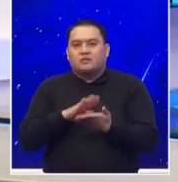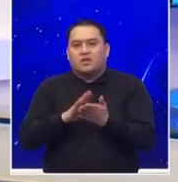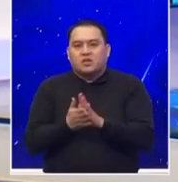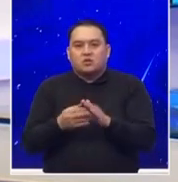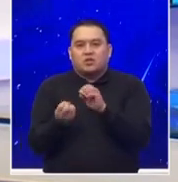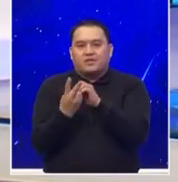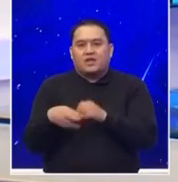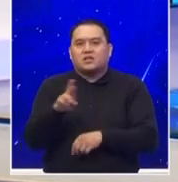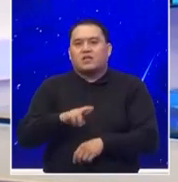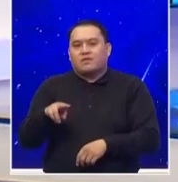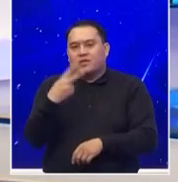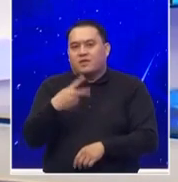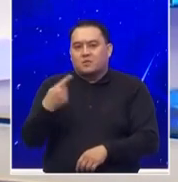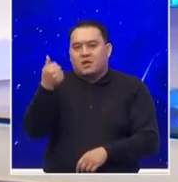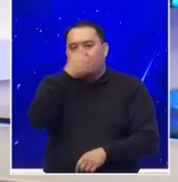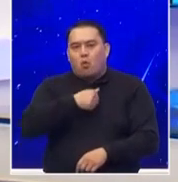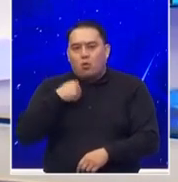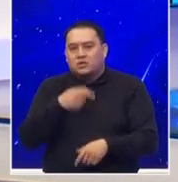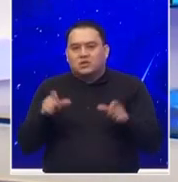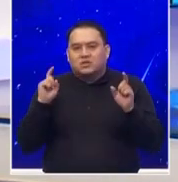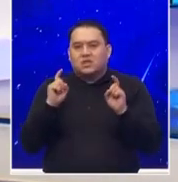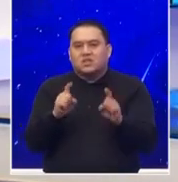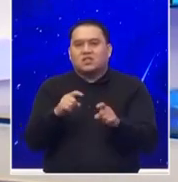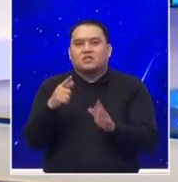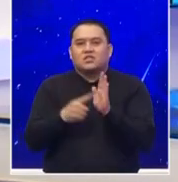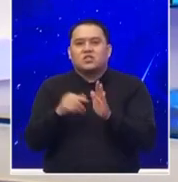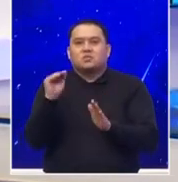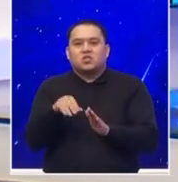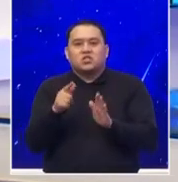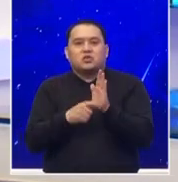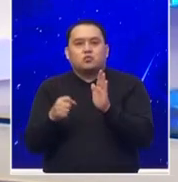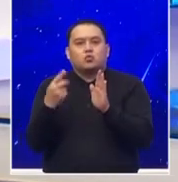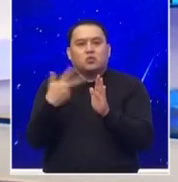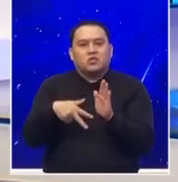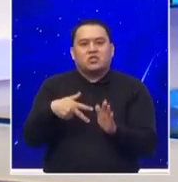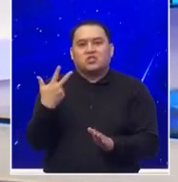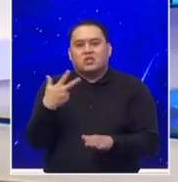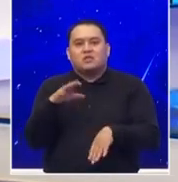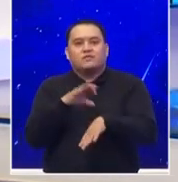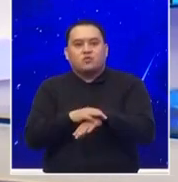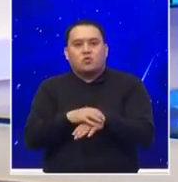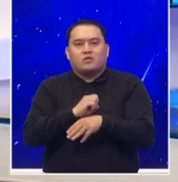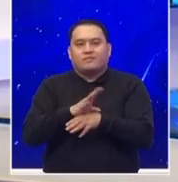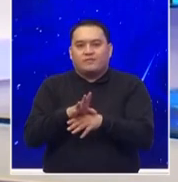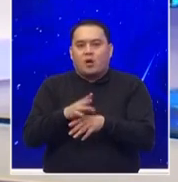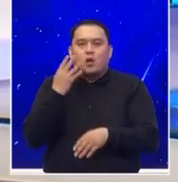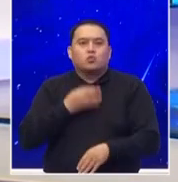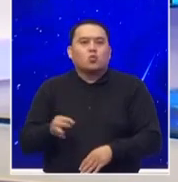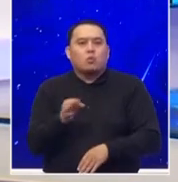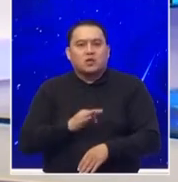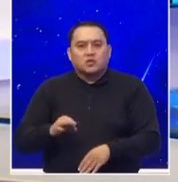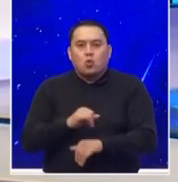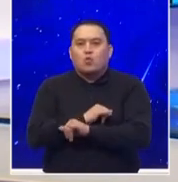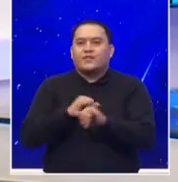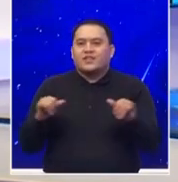на 12 января 2021 года зарегистрировано 7730 случаев КВИ по Алматинской